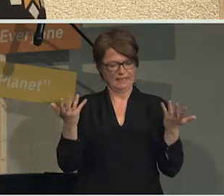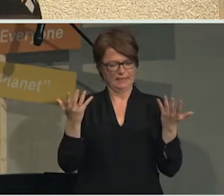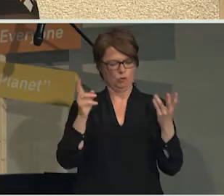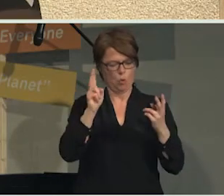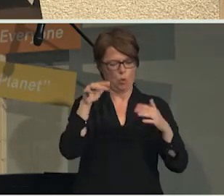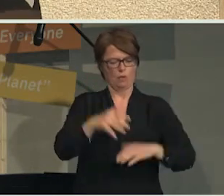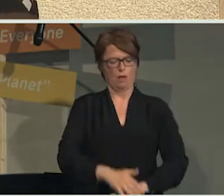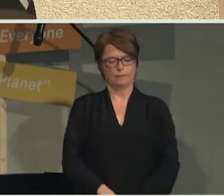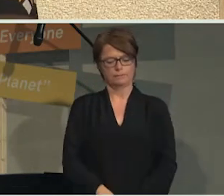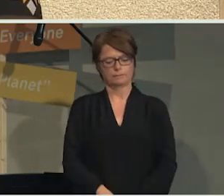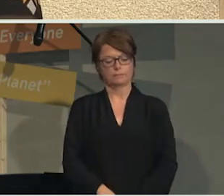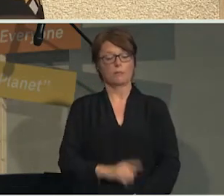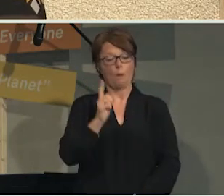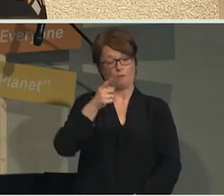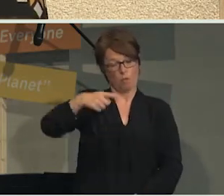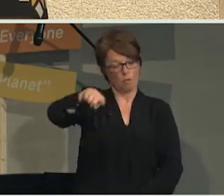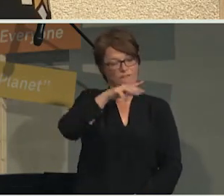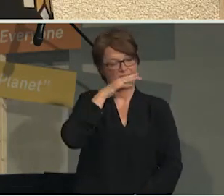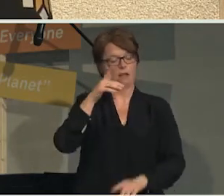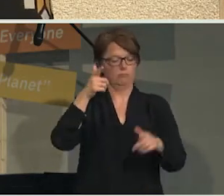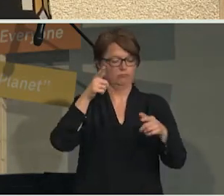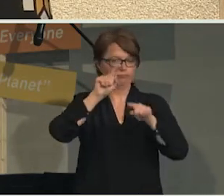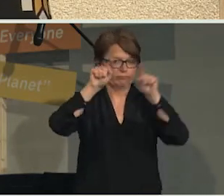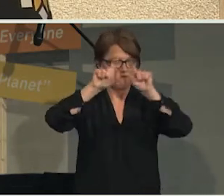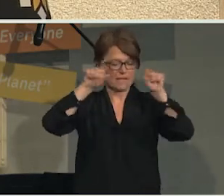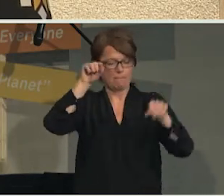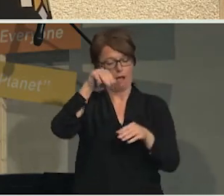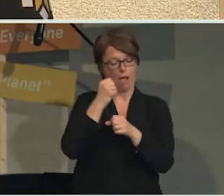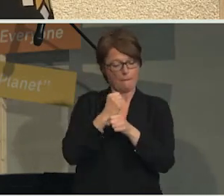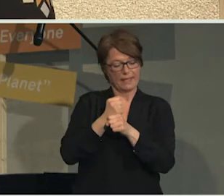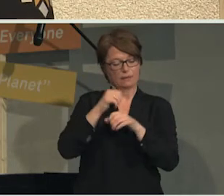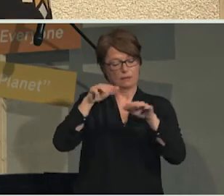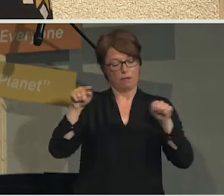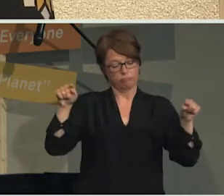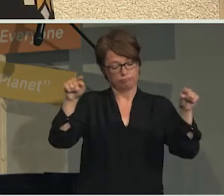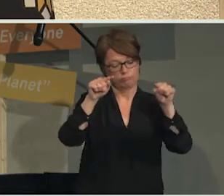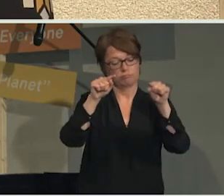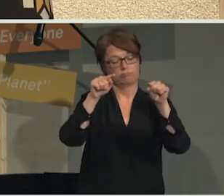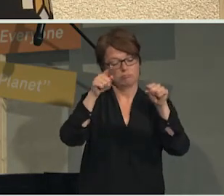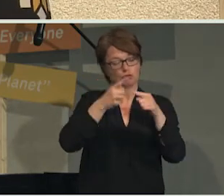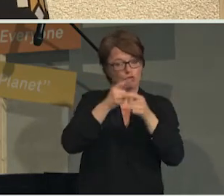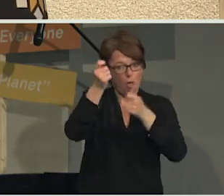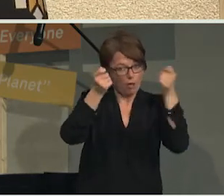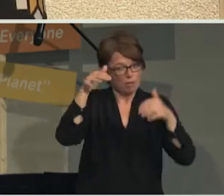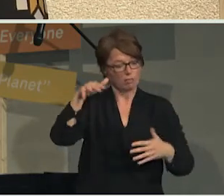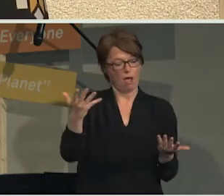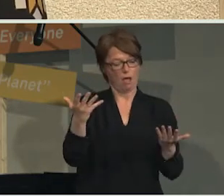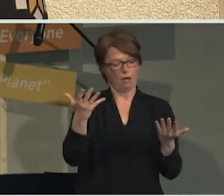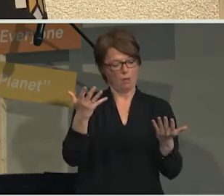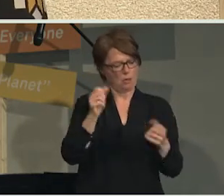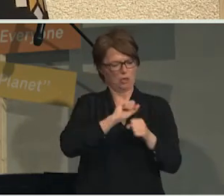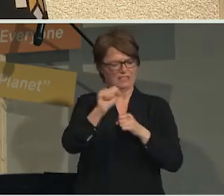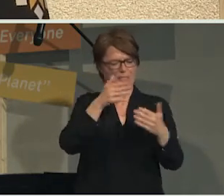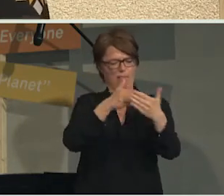zeigt sich, there is no thing as a single issue struggle. because we do not live